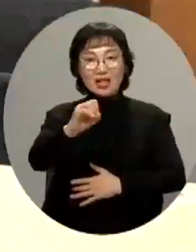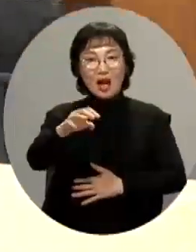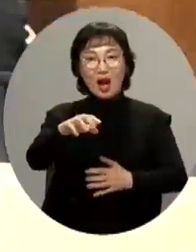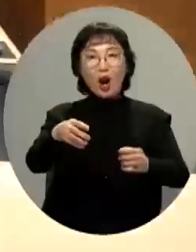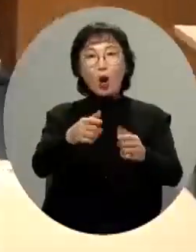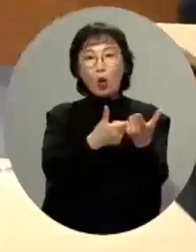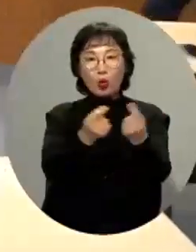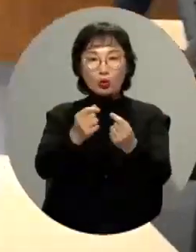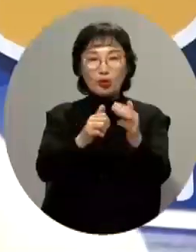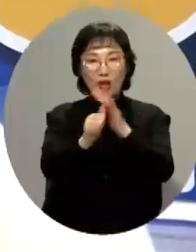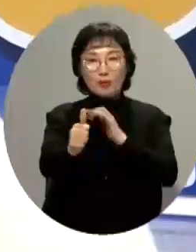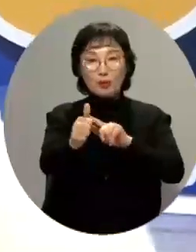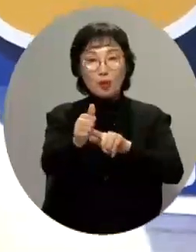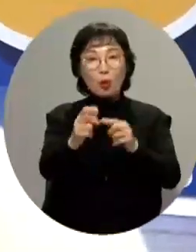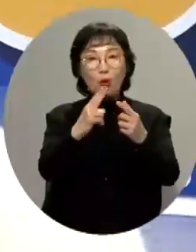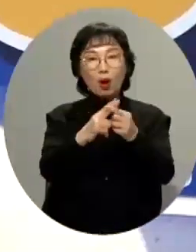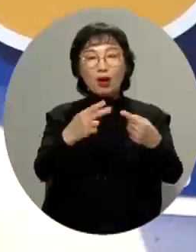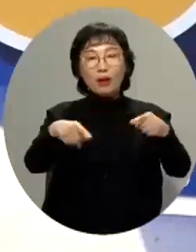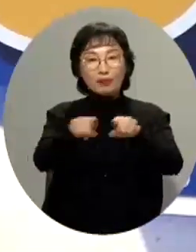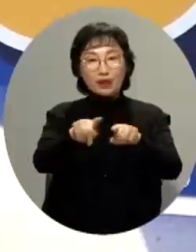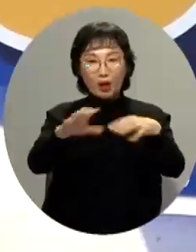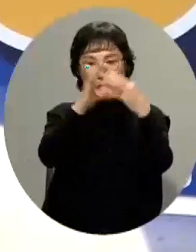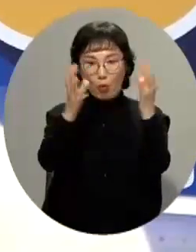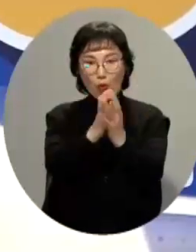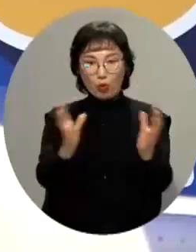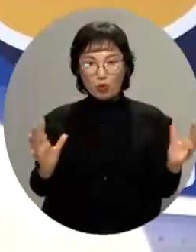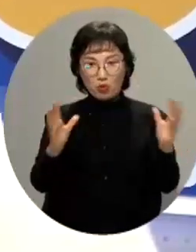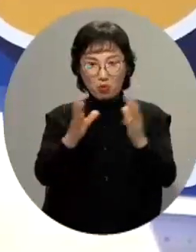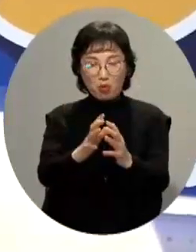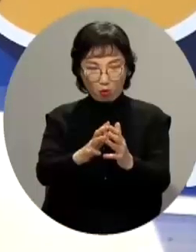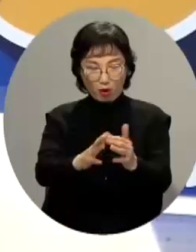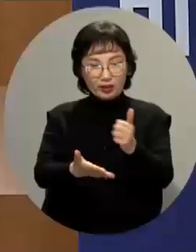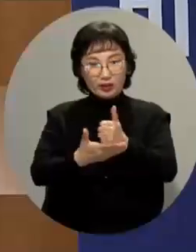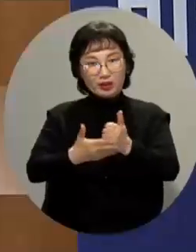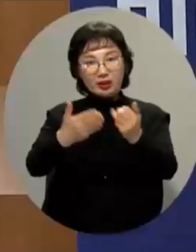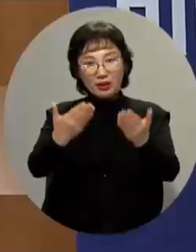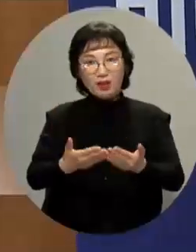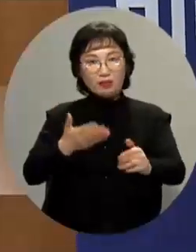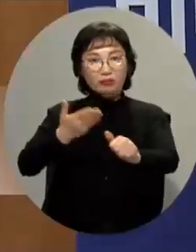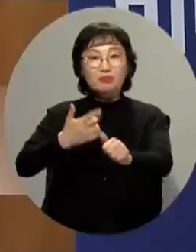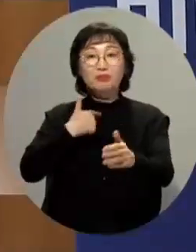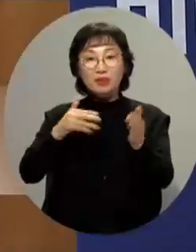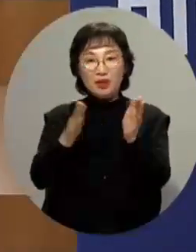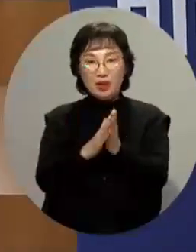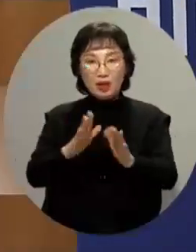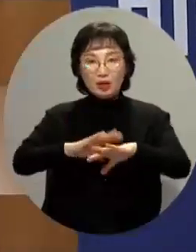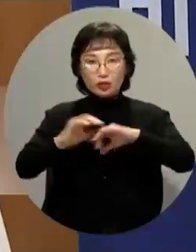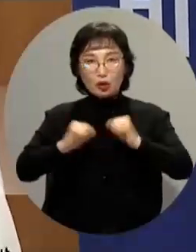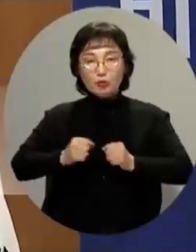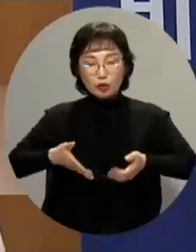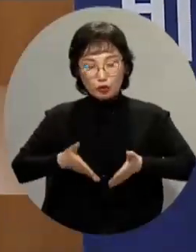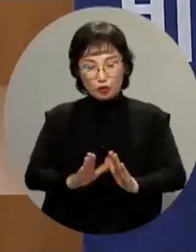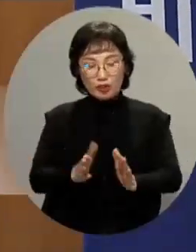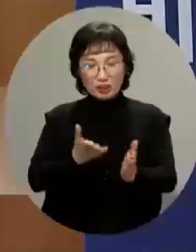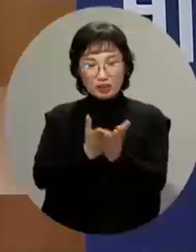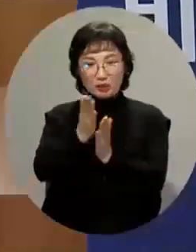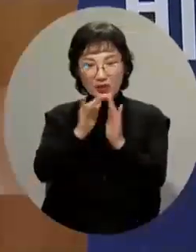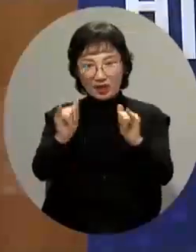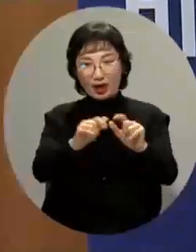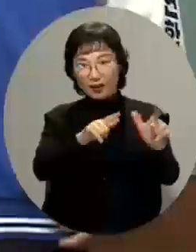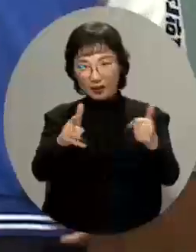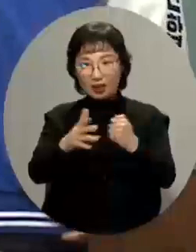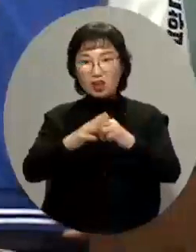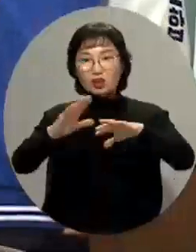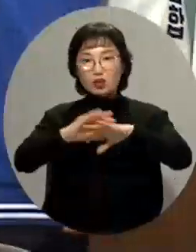전북 출신 비례후보들을 모두 동원시키며 지지를 호소했습니다. 전북 출신 전문가들과 함께 전북